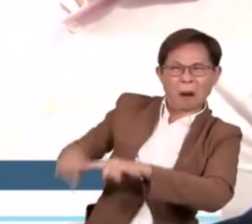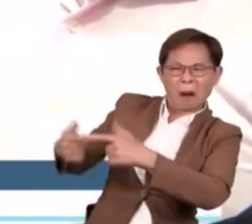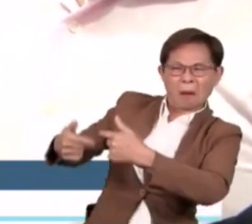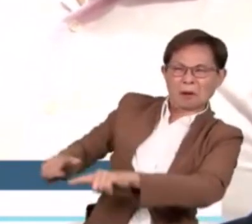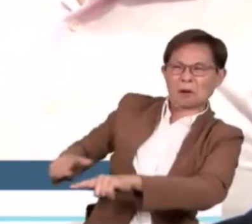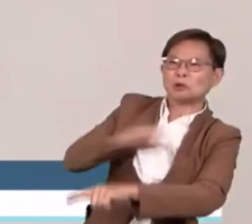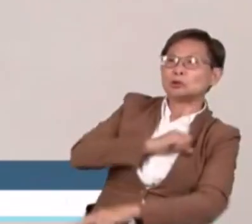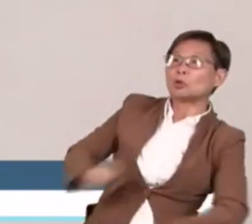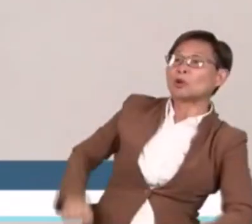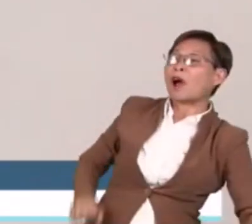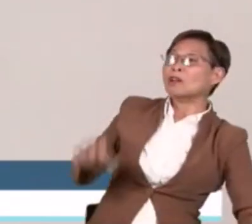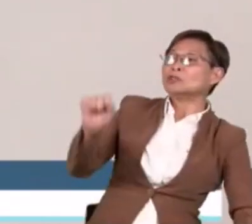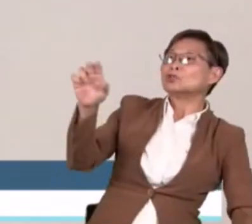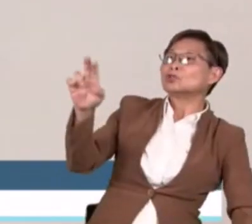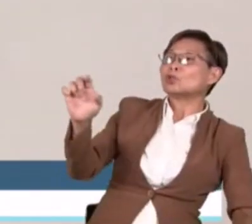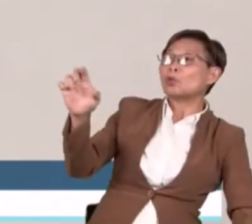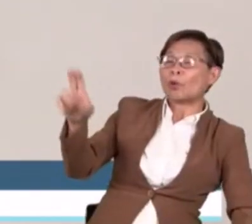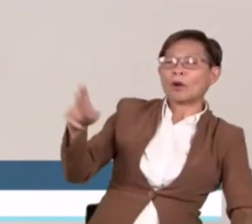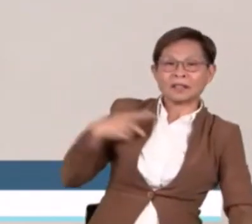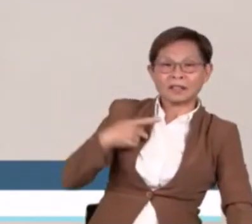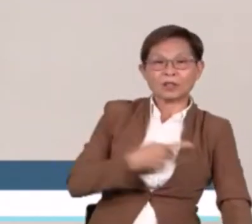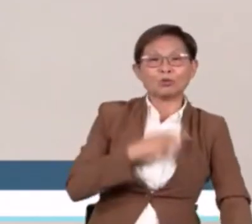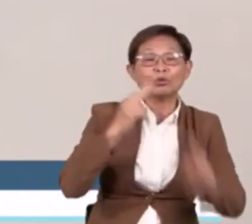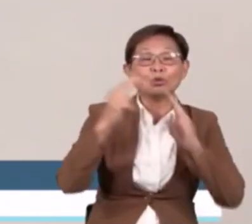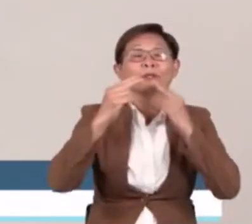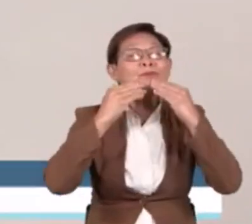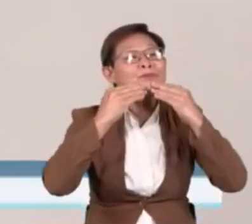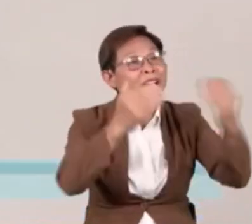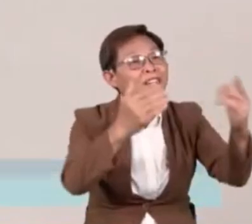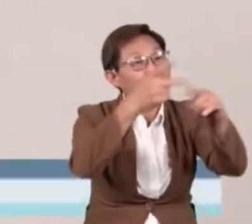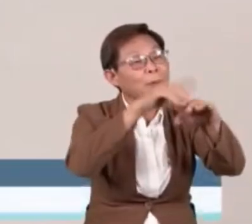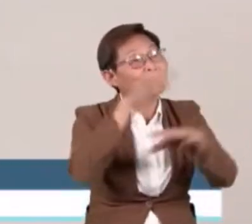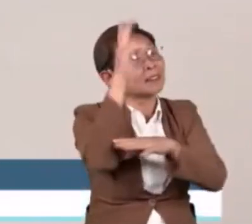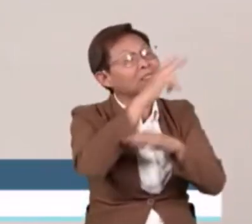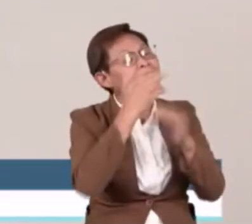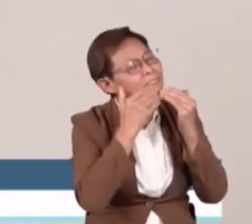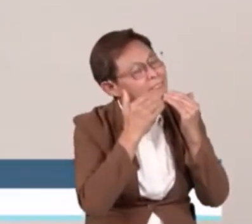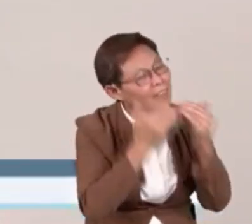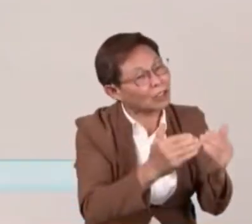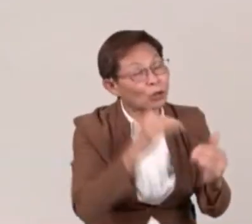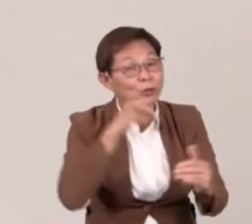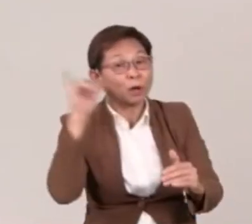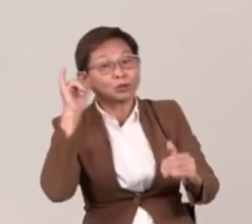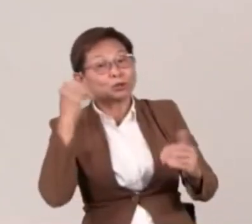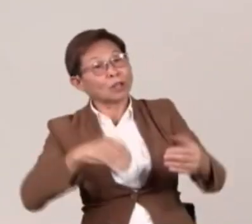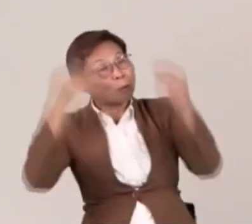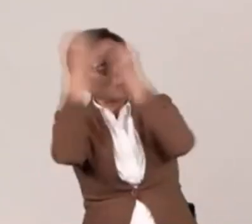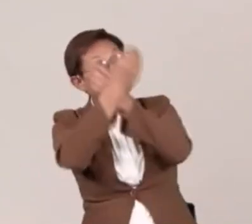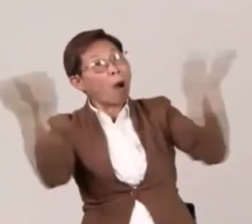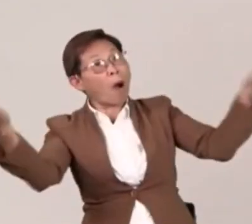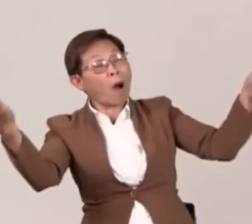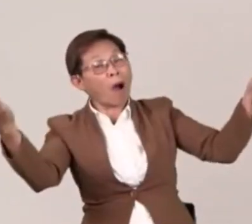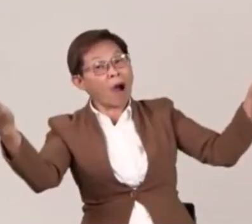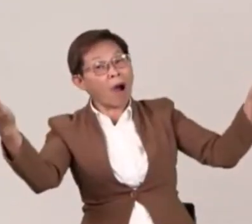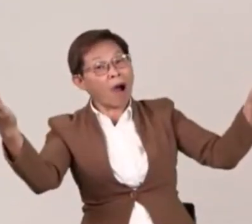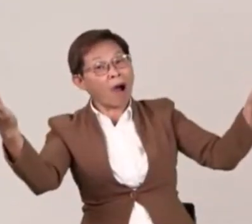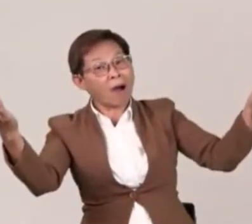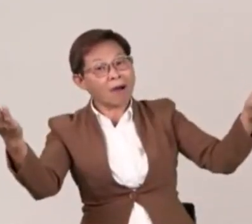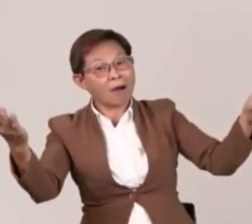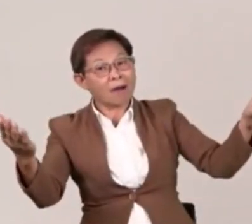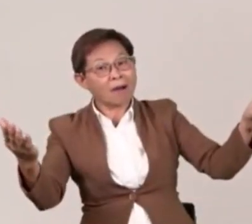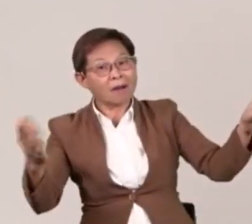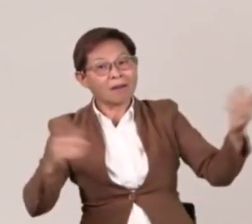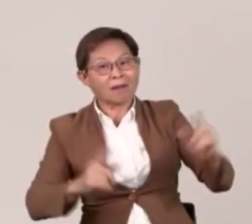negara. Kita ucapkan terima kasih kepada pihak kerajaan yang mana semalam telah diwartakan bahawa